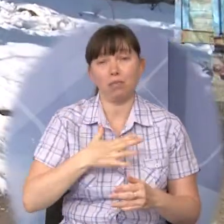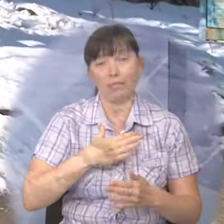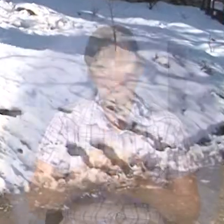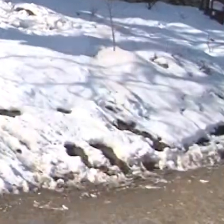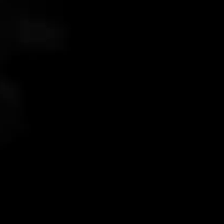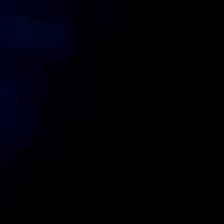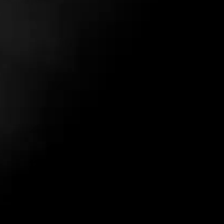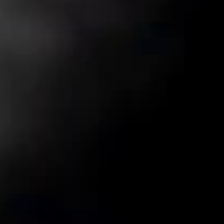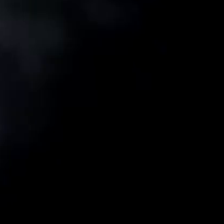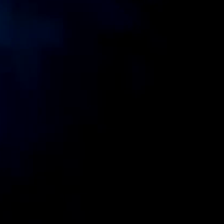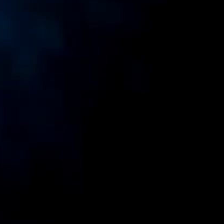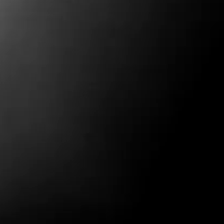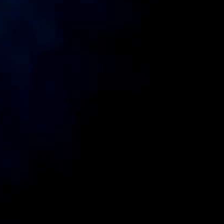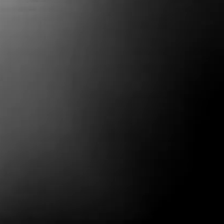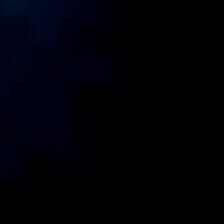țării.